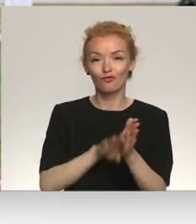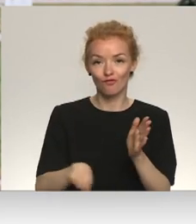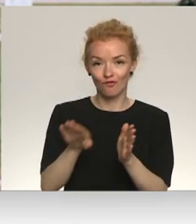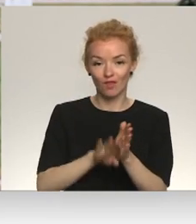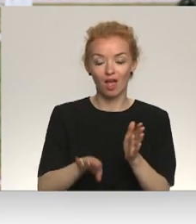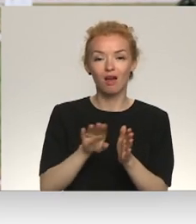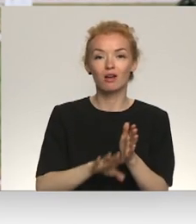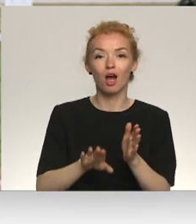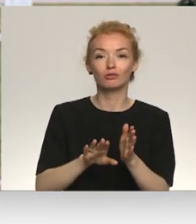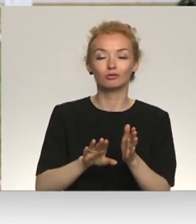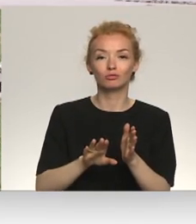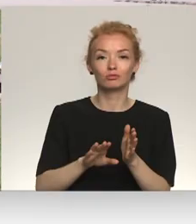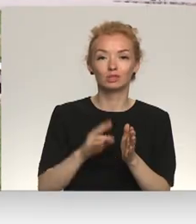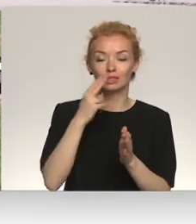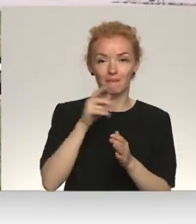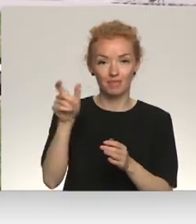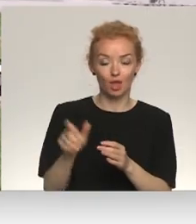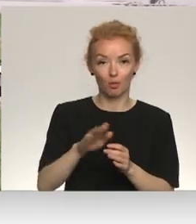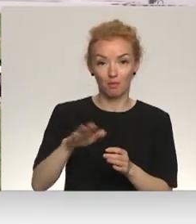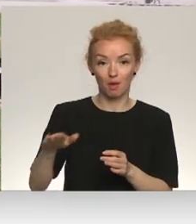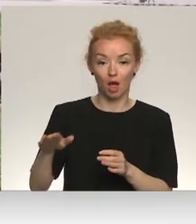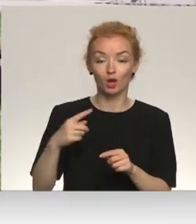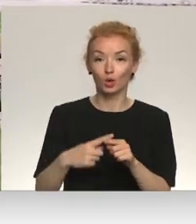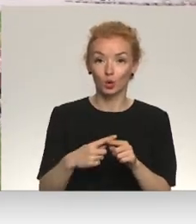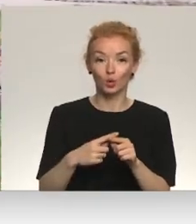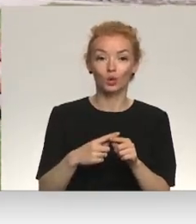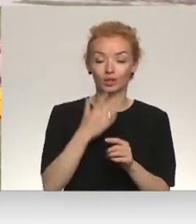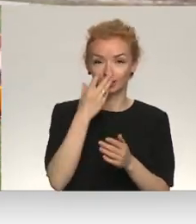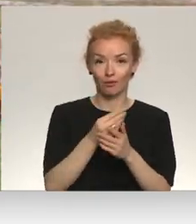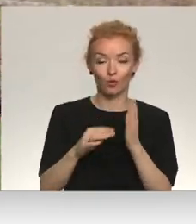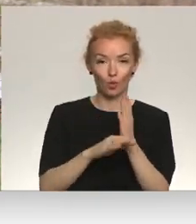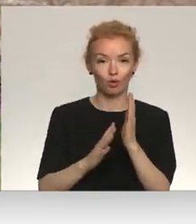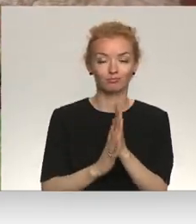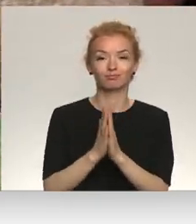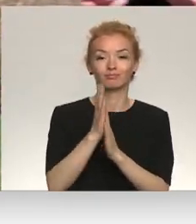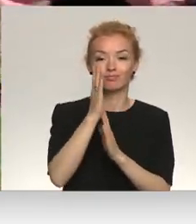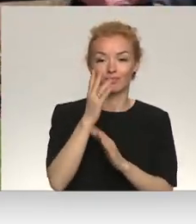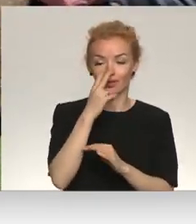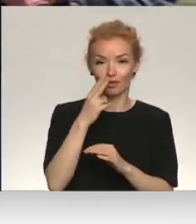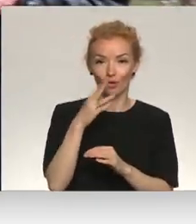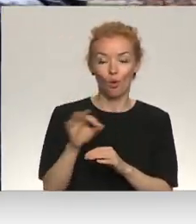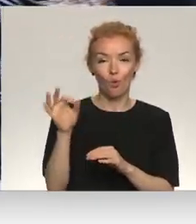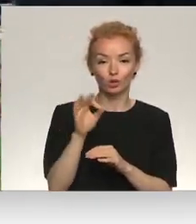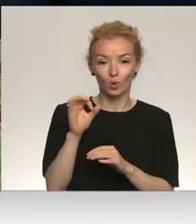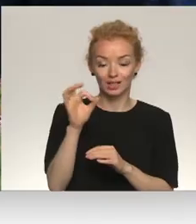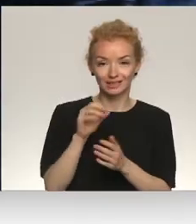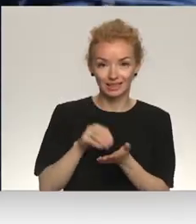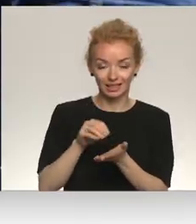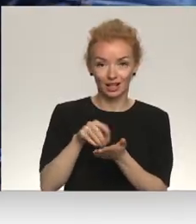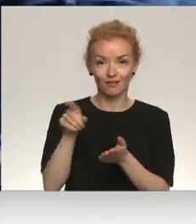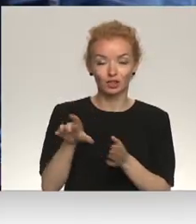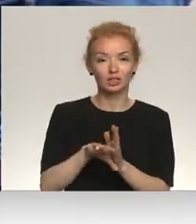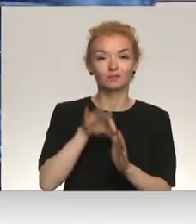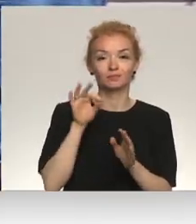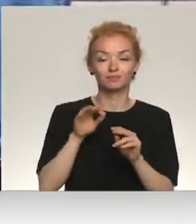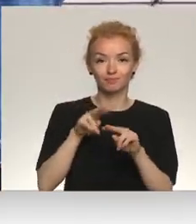vienkāršo zemnieku bērniem. Mērsraks savu koku, kas izaudzis no savulaik Glika stādītā ozola zīles, izvēlējās